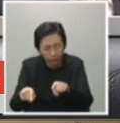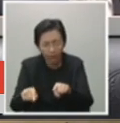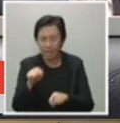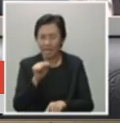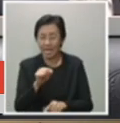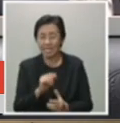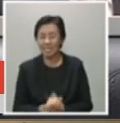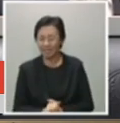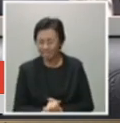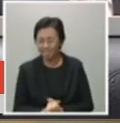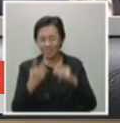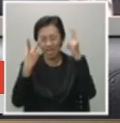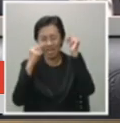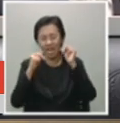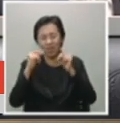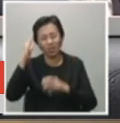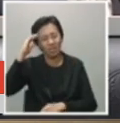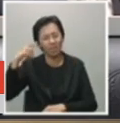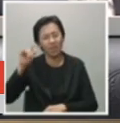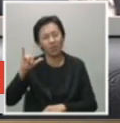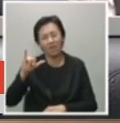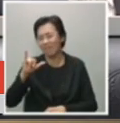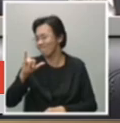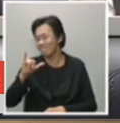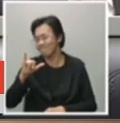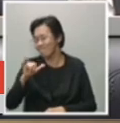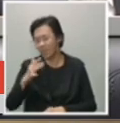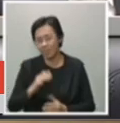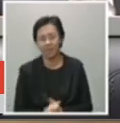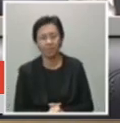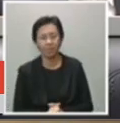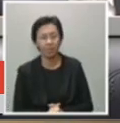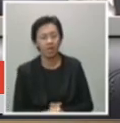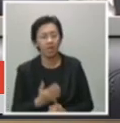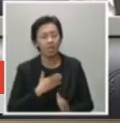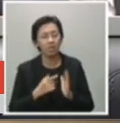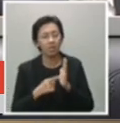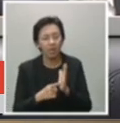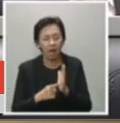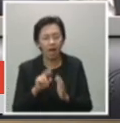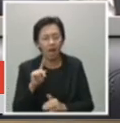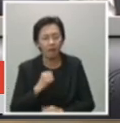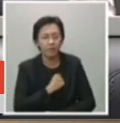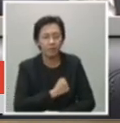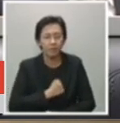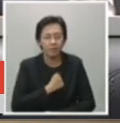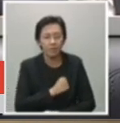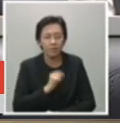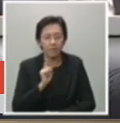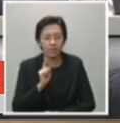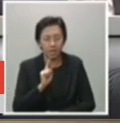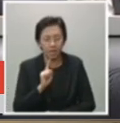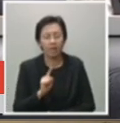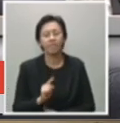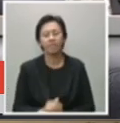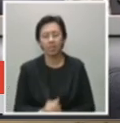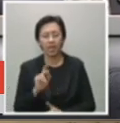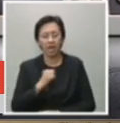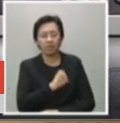ในตัวของนายกรัฐมนตรีที่ชื่อประยุทธ์เช่นเดียวกันดิฉันขออนุญาตยกกรณีโศกนาฏกรรมนะคะที่เกิดขึ้นที่ประเทศนิวซีแ